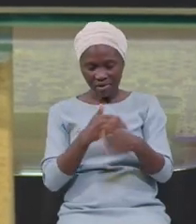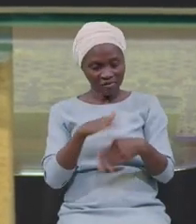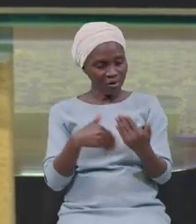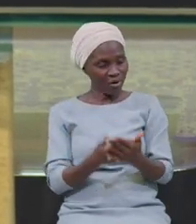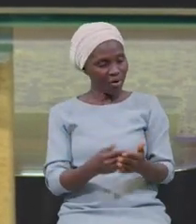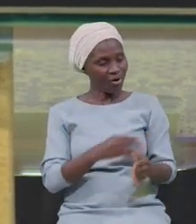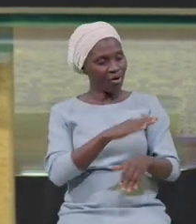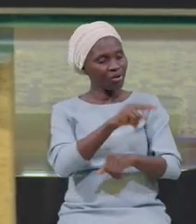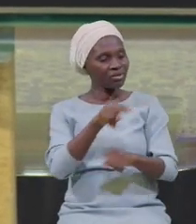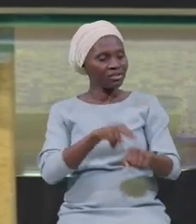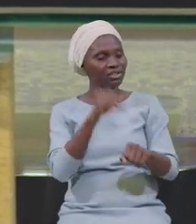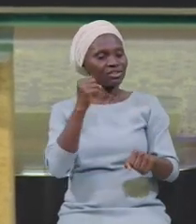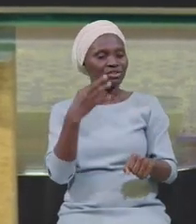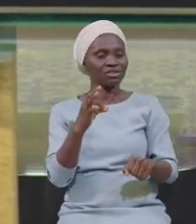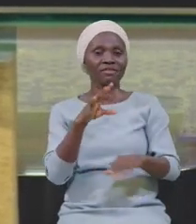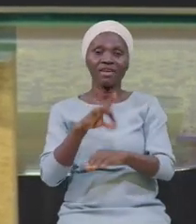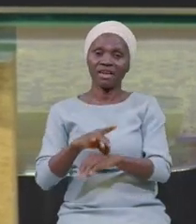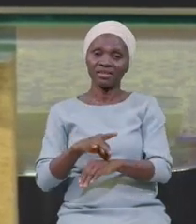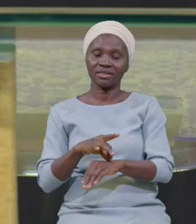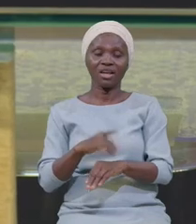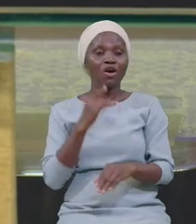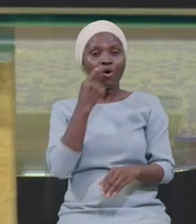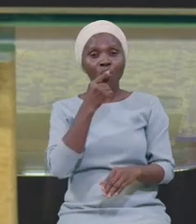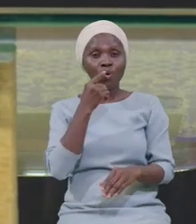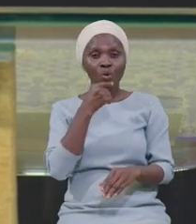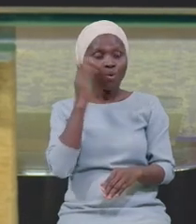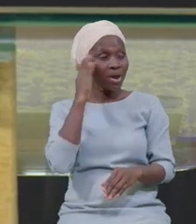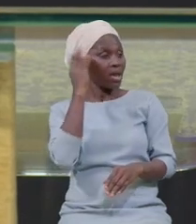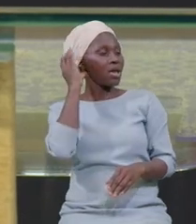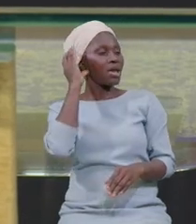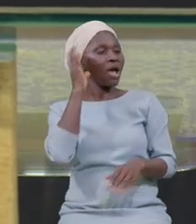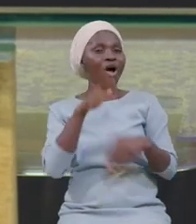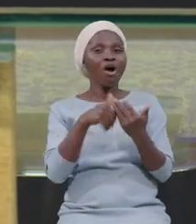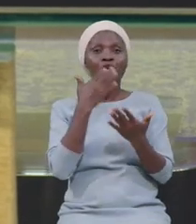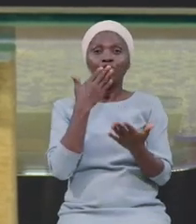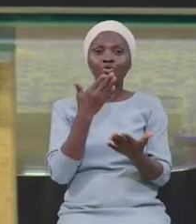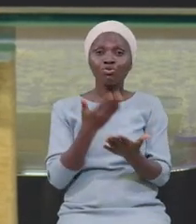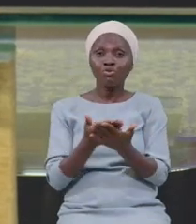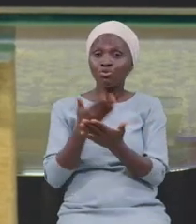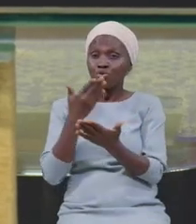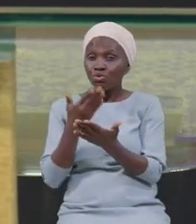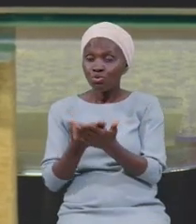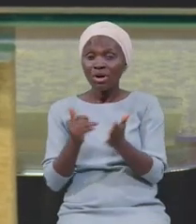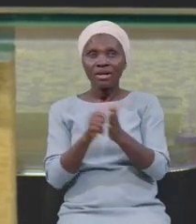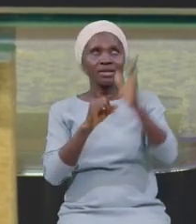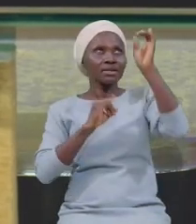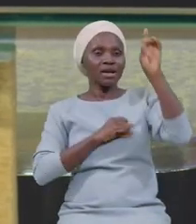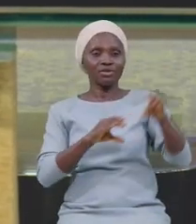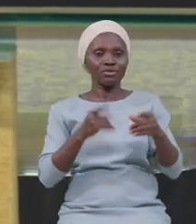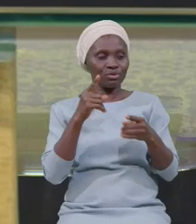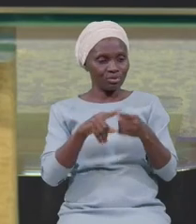les nations de la terre qui apprendront tout le bien que je leur ferai.